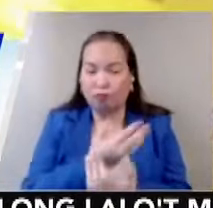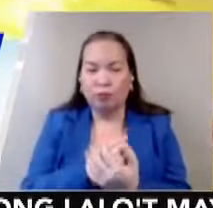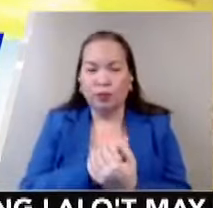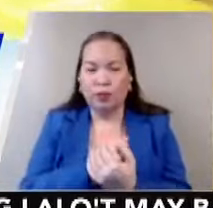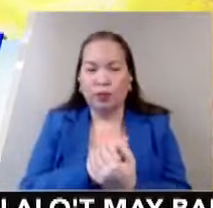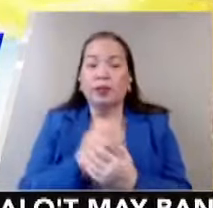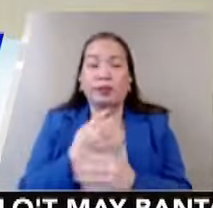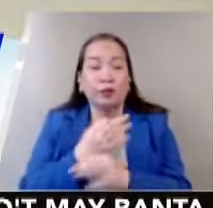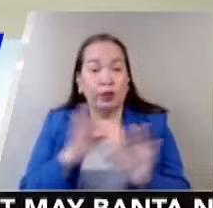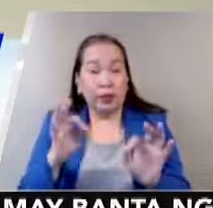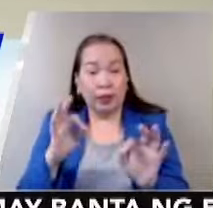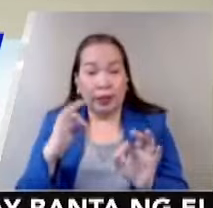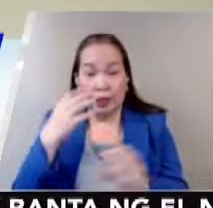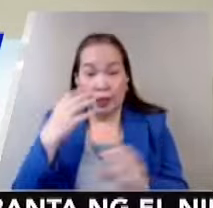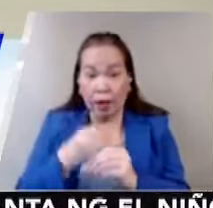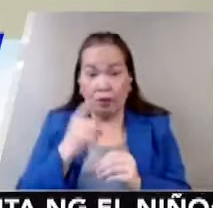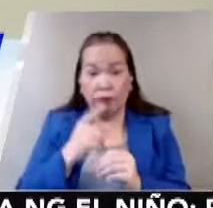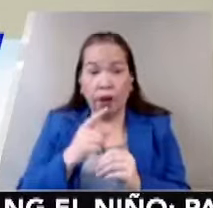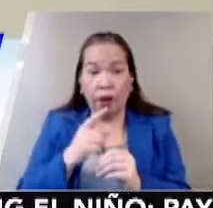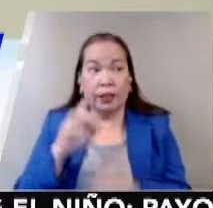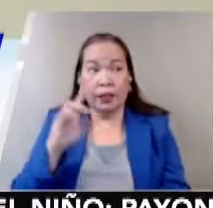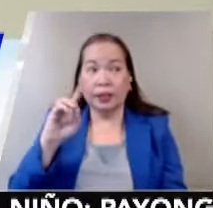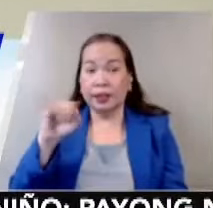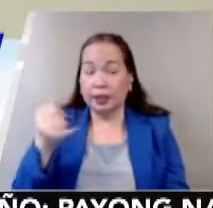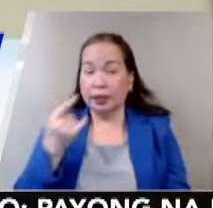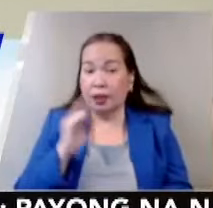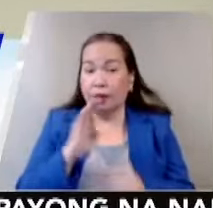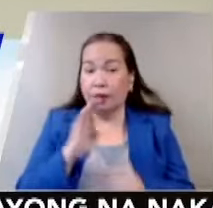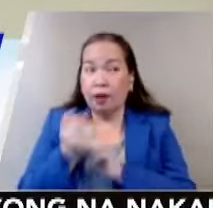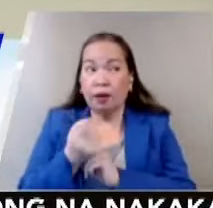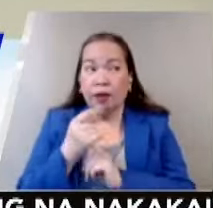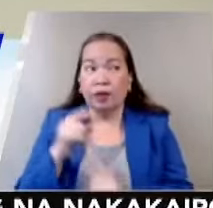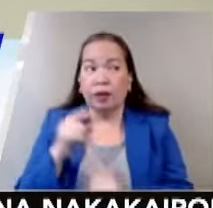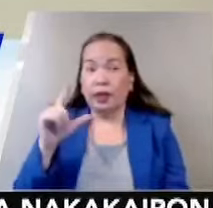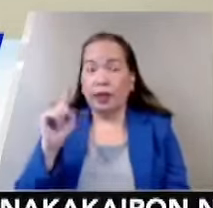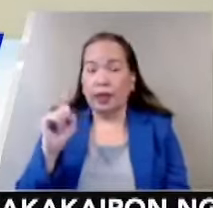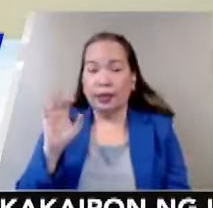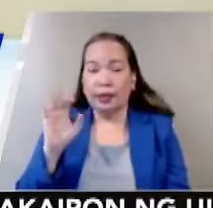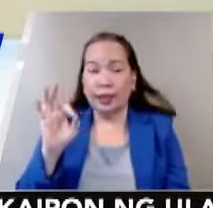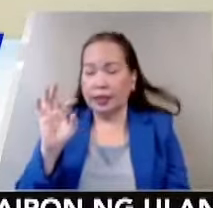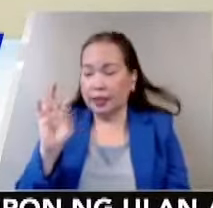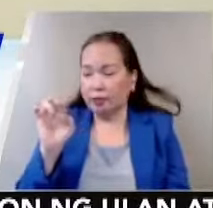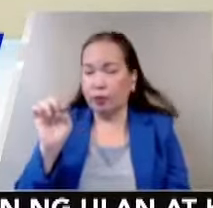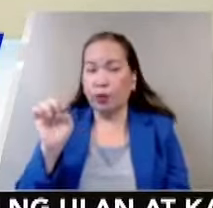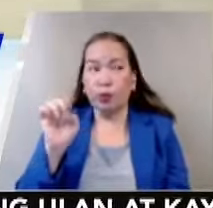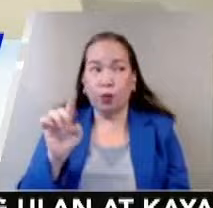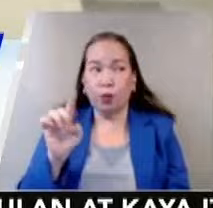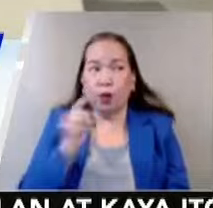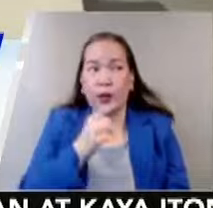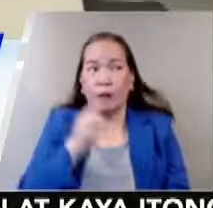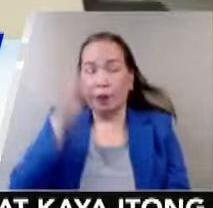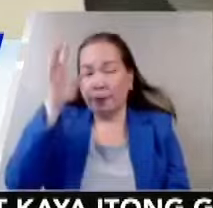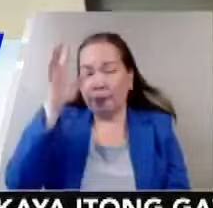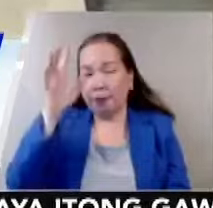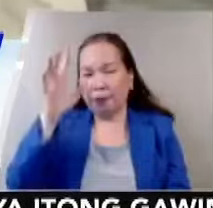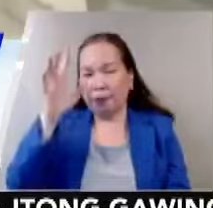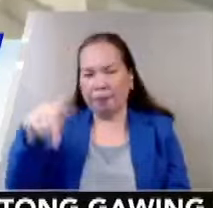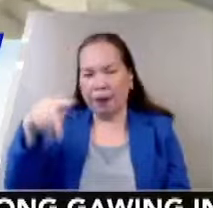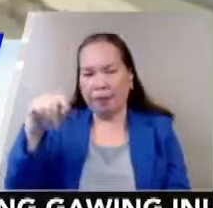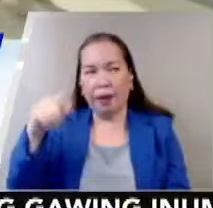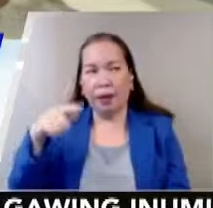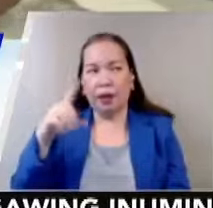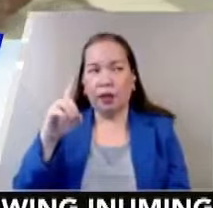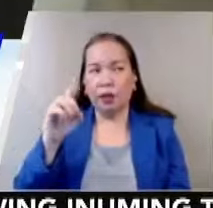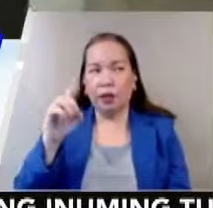ng award-winning DJ ng barangay LS97.1 na si Papa Dudut ng paboritong fried chicken